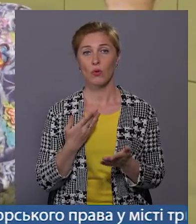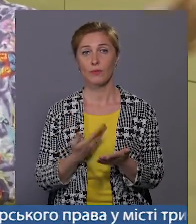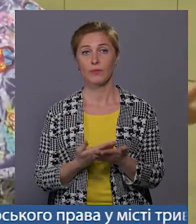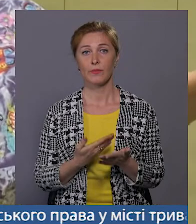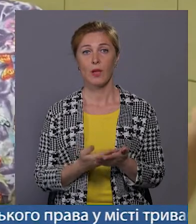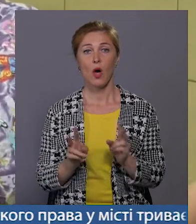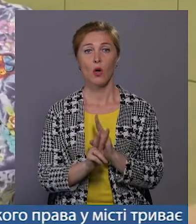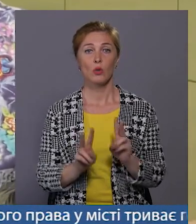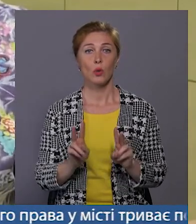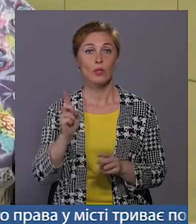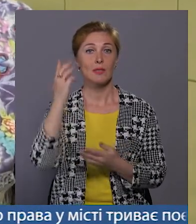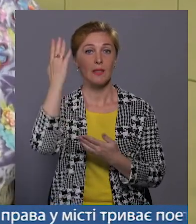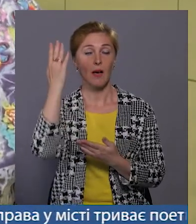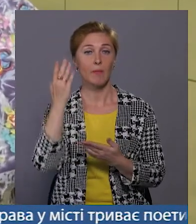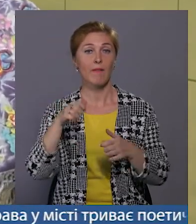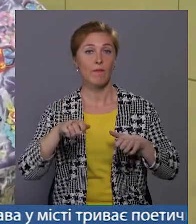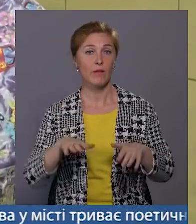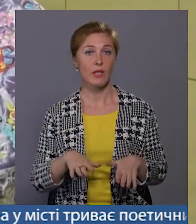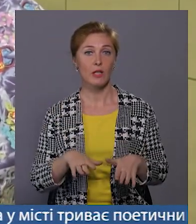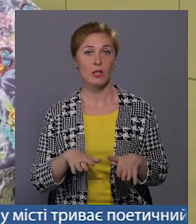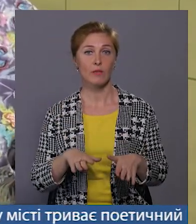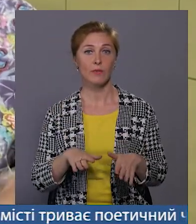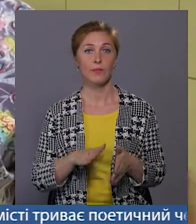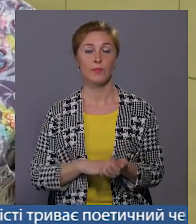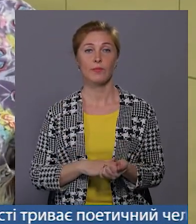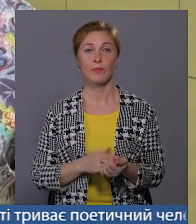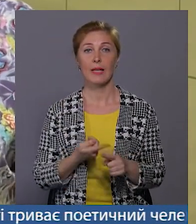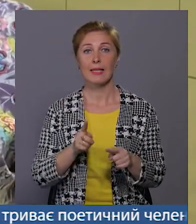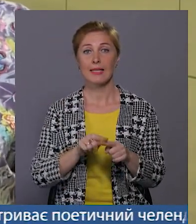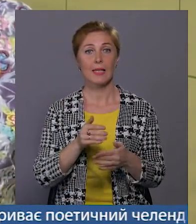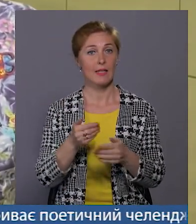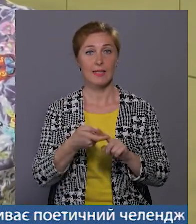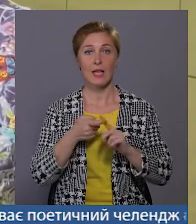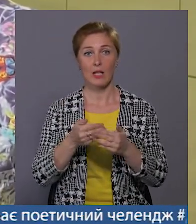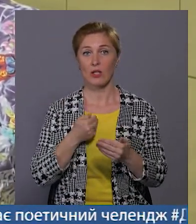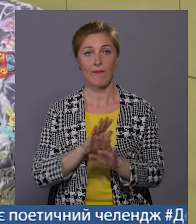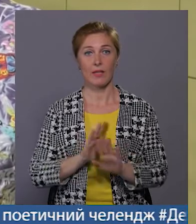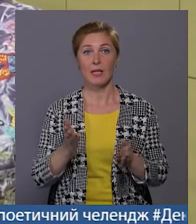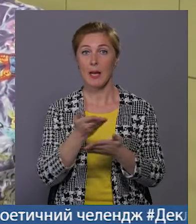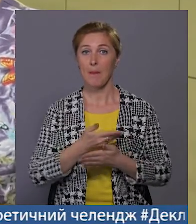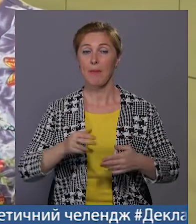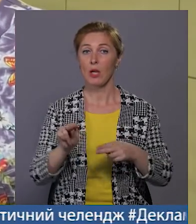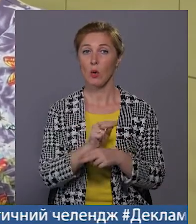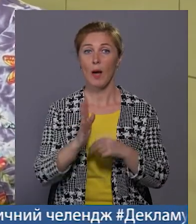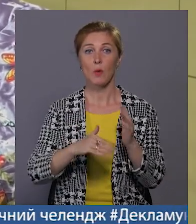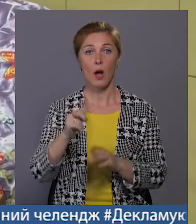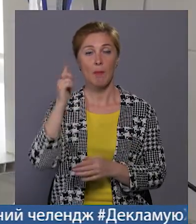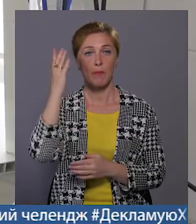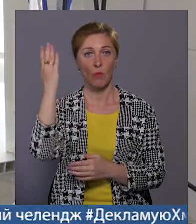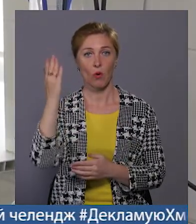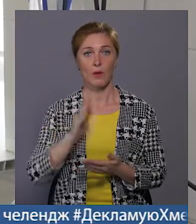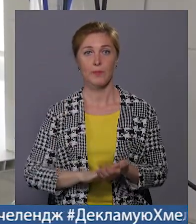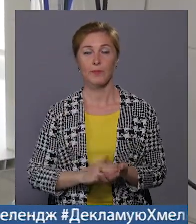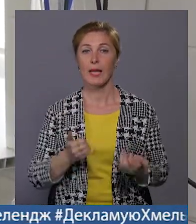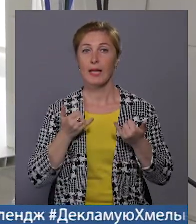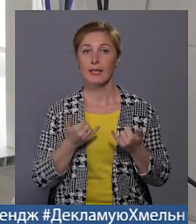хтось там десь вирішив, це не від нас залежить. Ми лікуємо руками Бога.